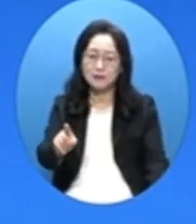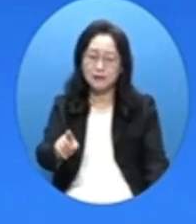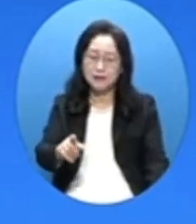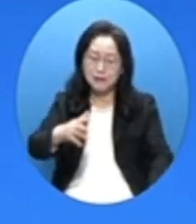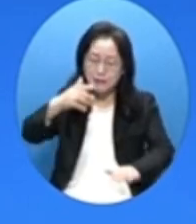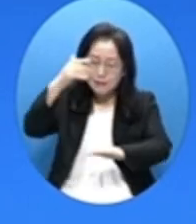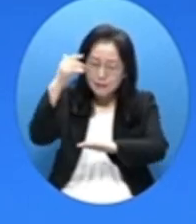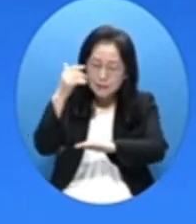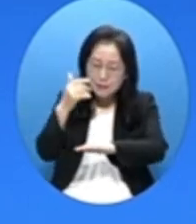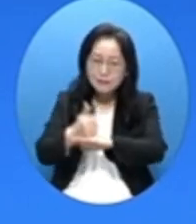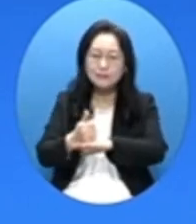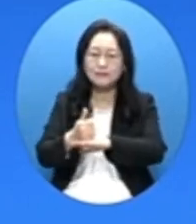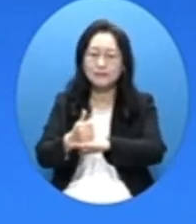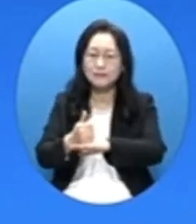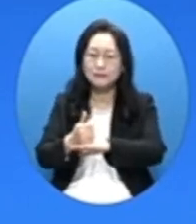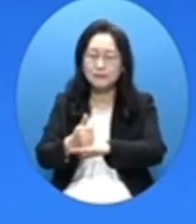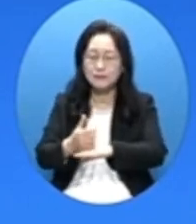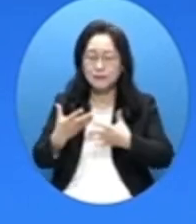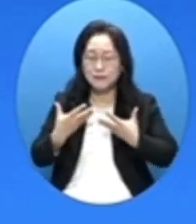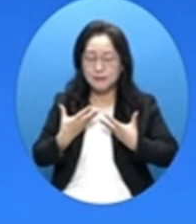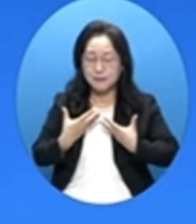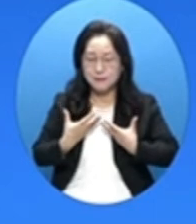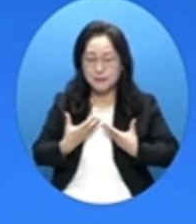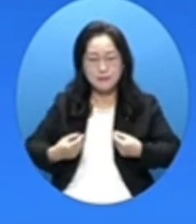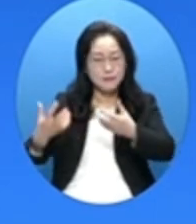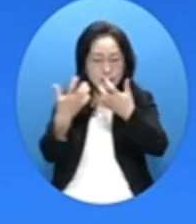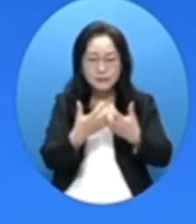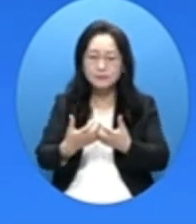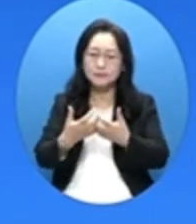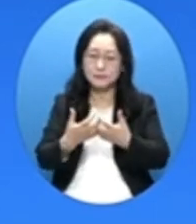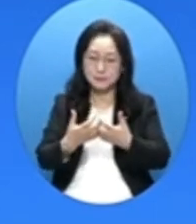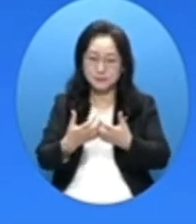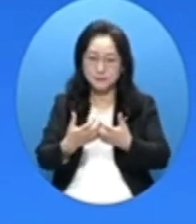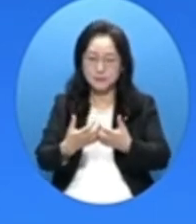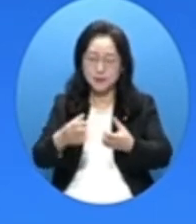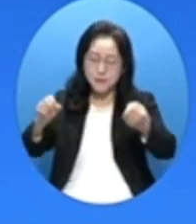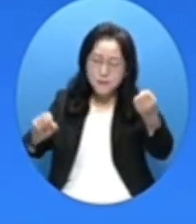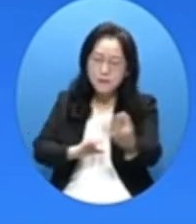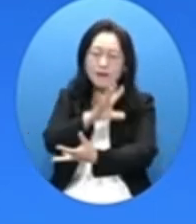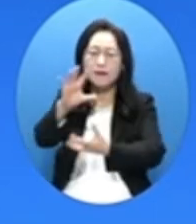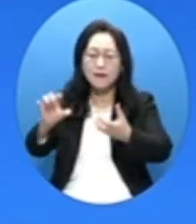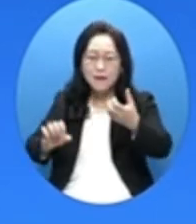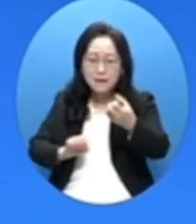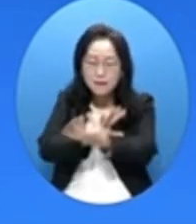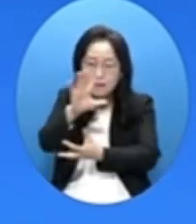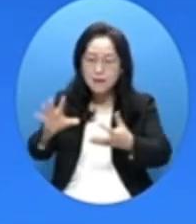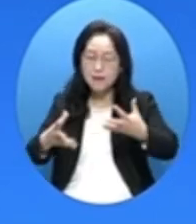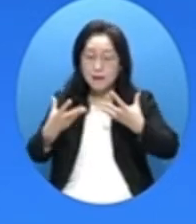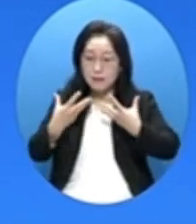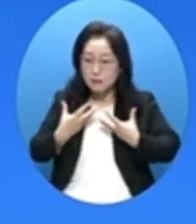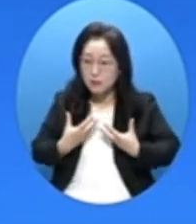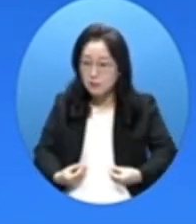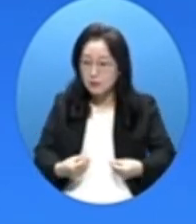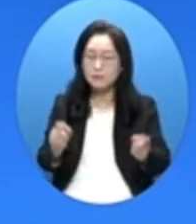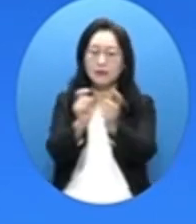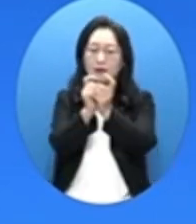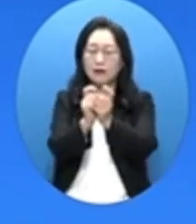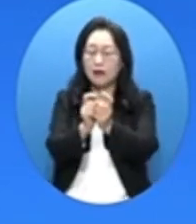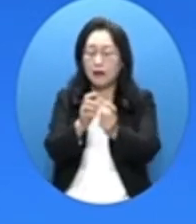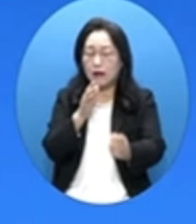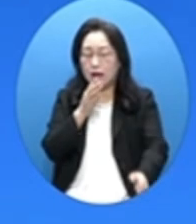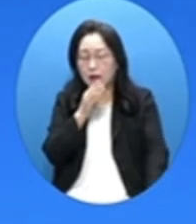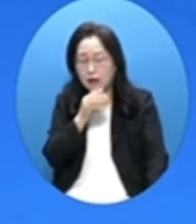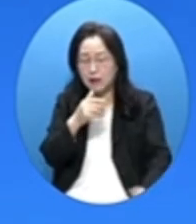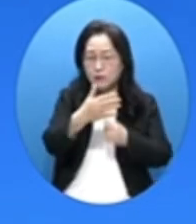저들의 삶에 절망이 되었습니다 환란의 때 절망의 때 그 어디를 둘러보아도